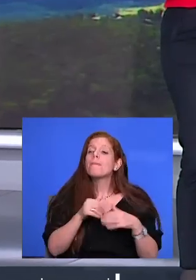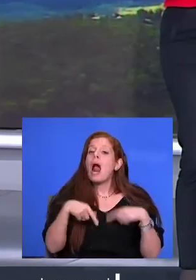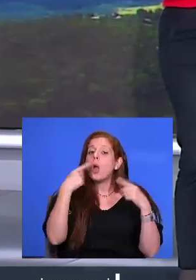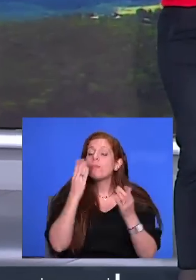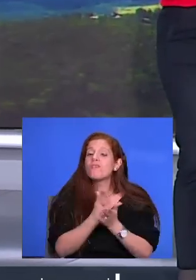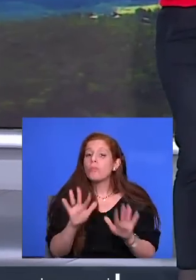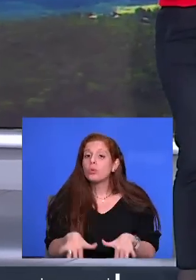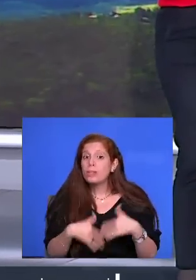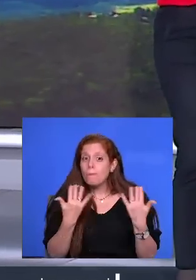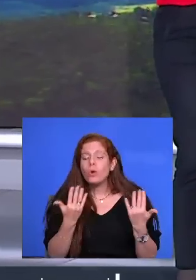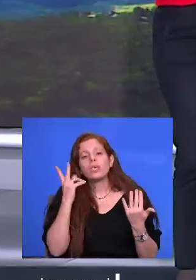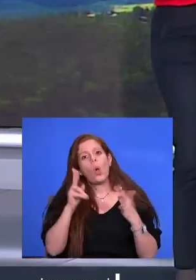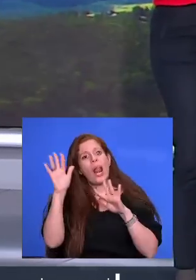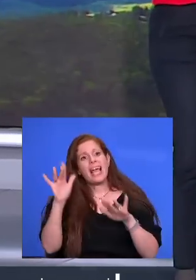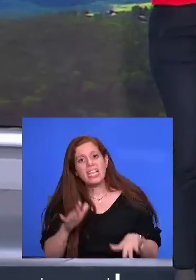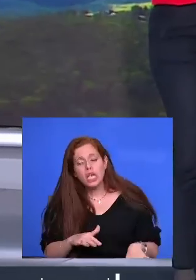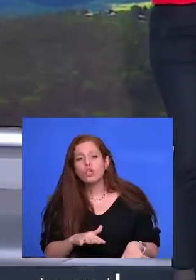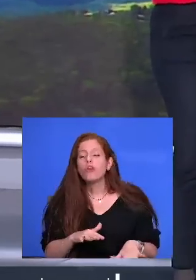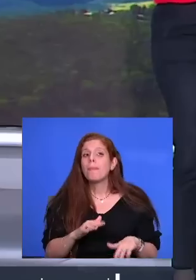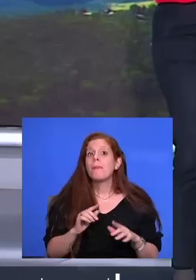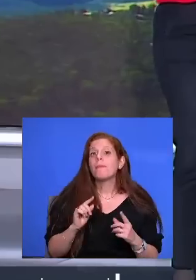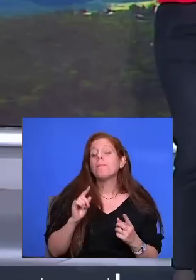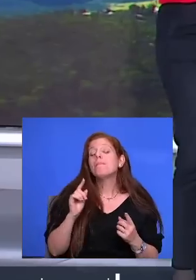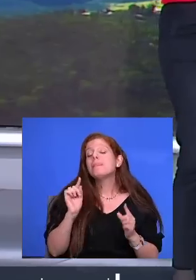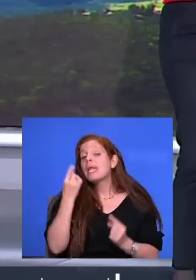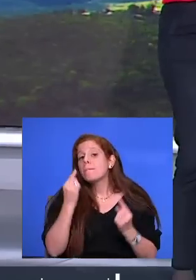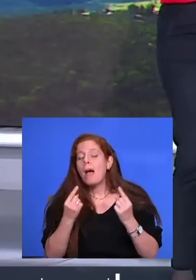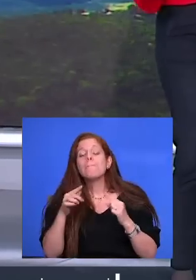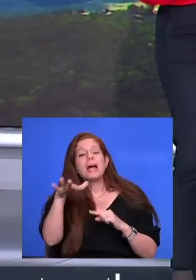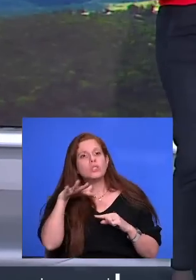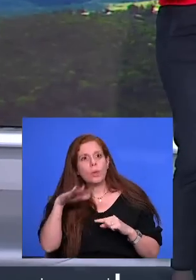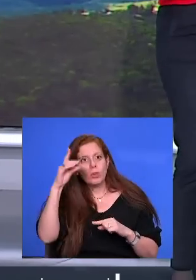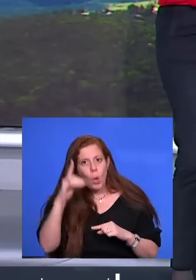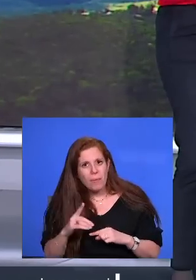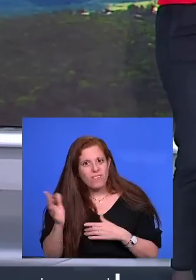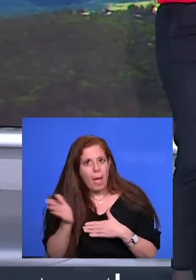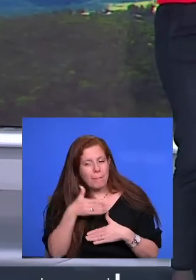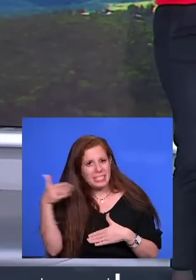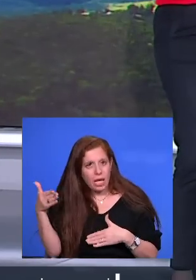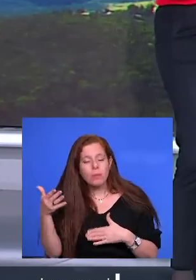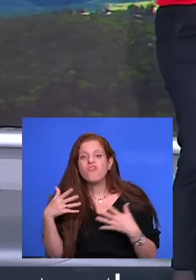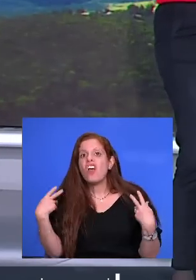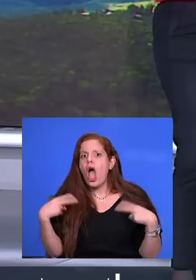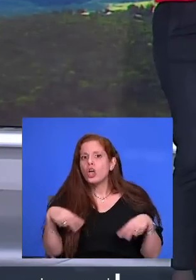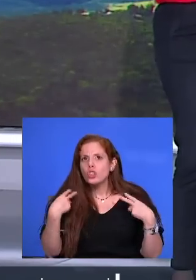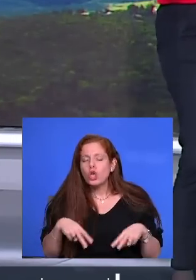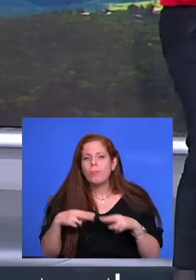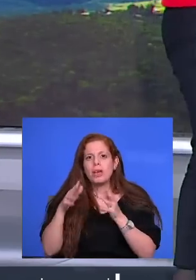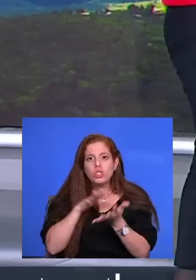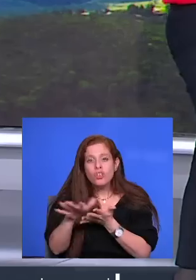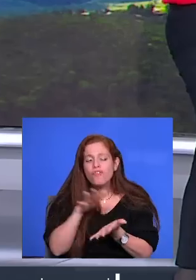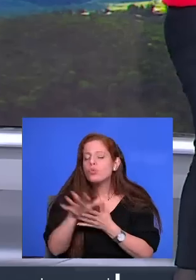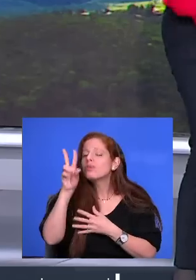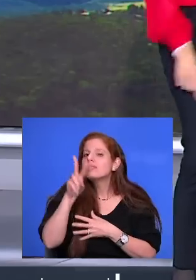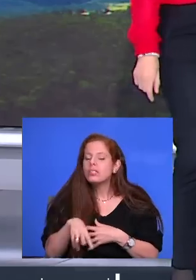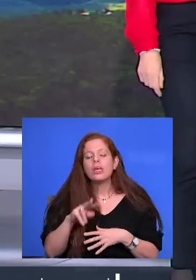הבוקר, יכול לרדת גשם מדי פעם, בעיקר באזורים הדרומיים והמזרחיים, והחשש מפני שיטפונות קיים בכל מהלך יום